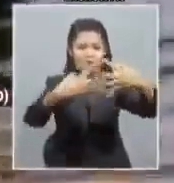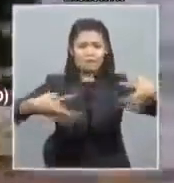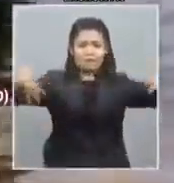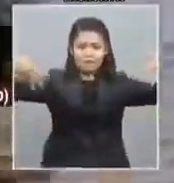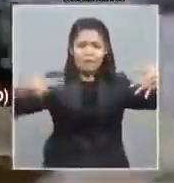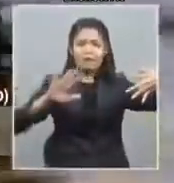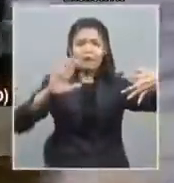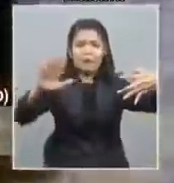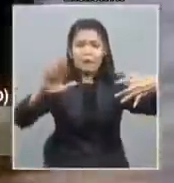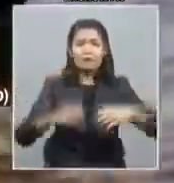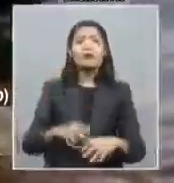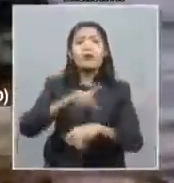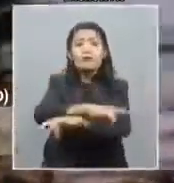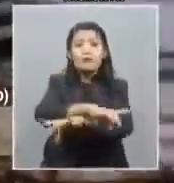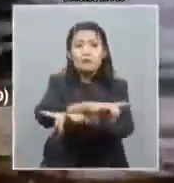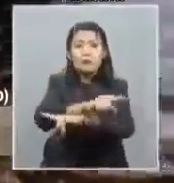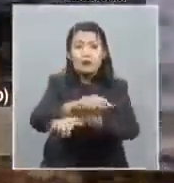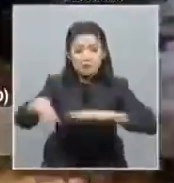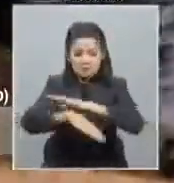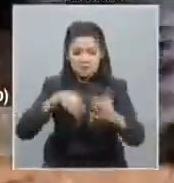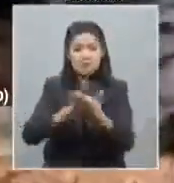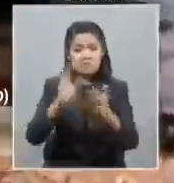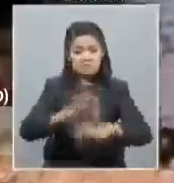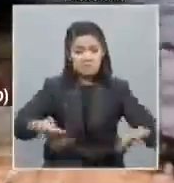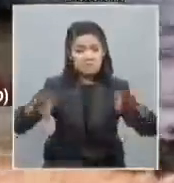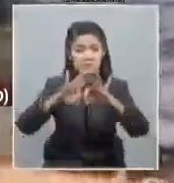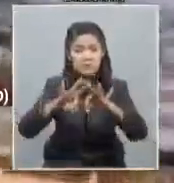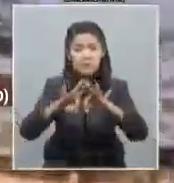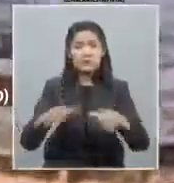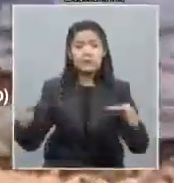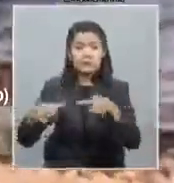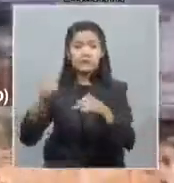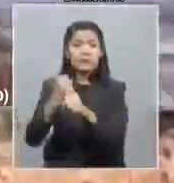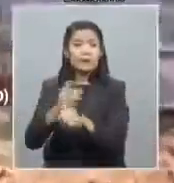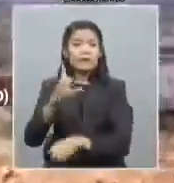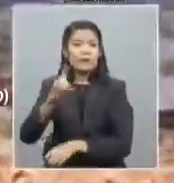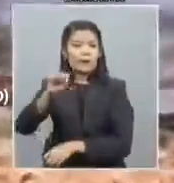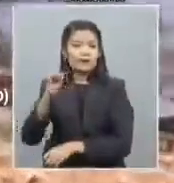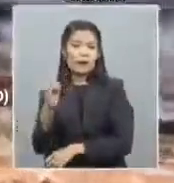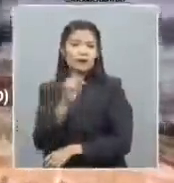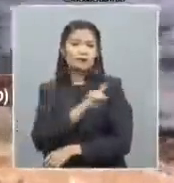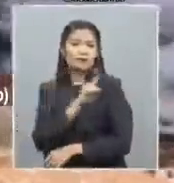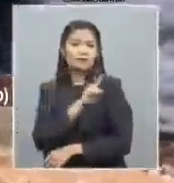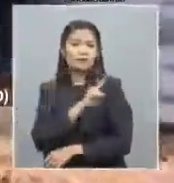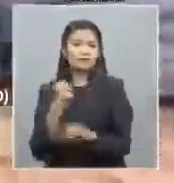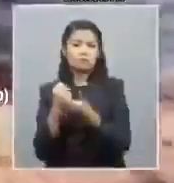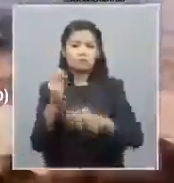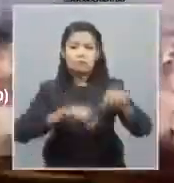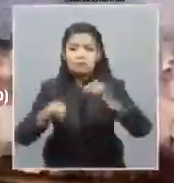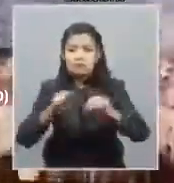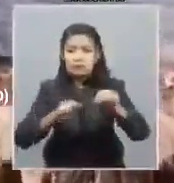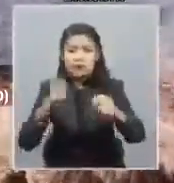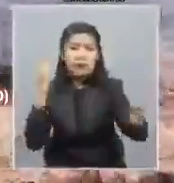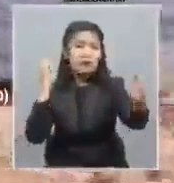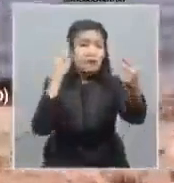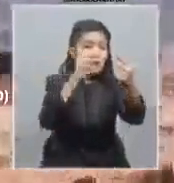านซึ่งก็กลายเป็นหลักฐานสำคัญคดีนี้เนี่ย DSI ดูแลอยู่นะครับคุณผู้ชมถูกพุ่งเป้าไปที่อดี